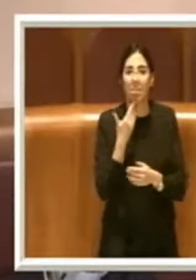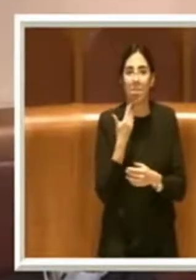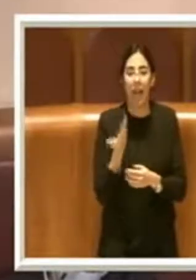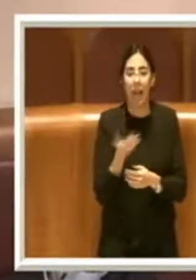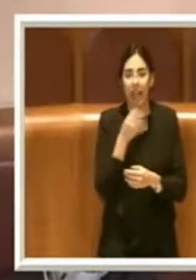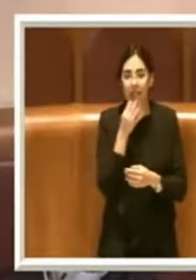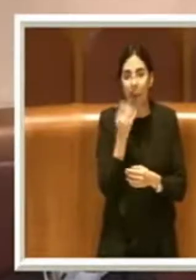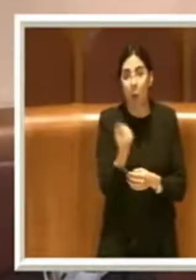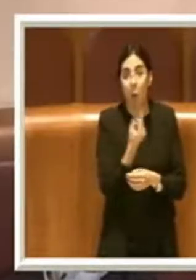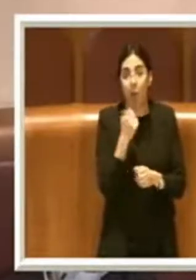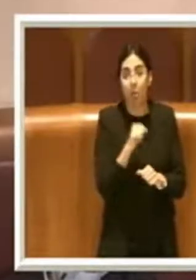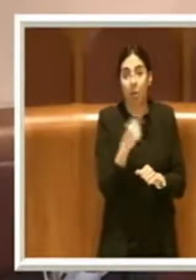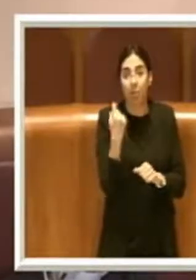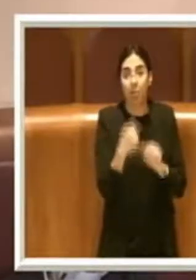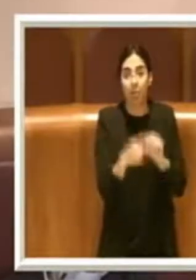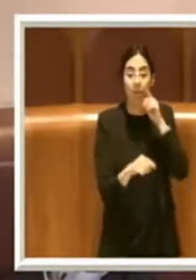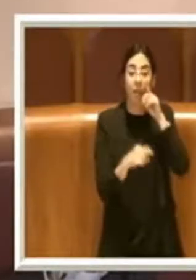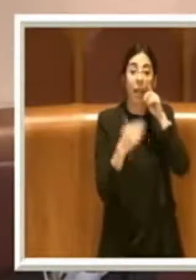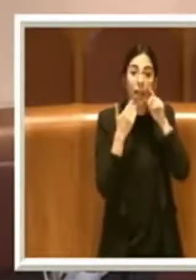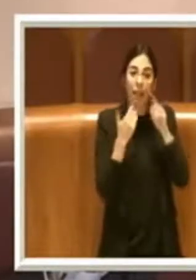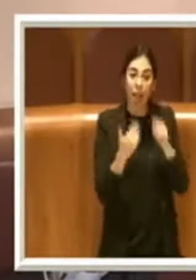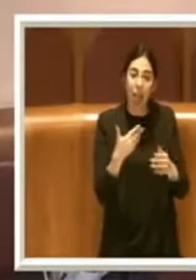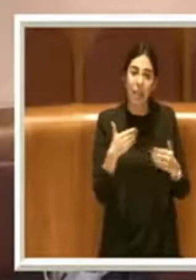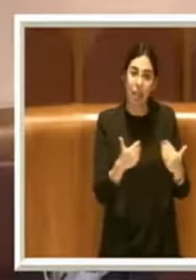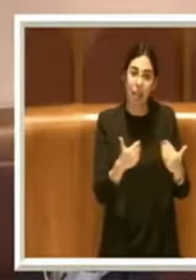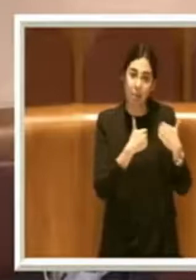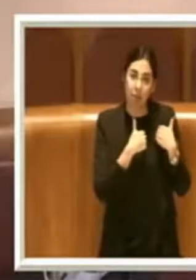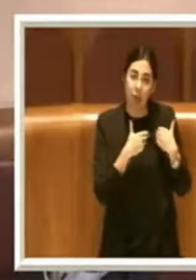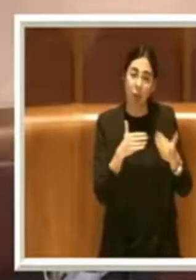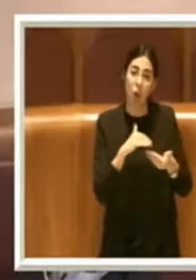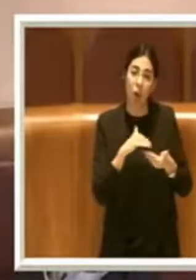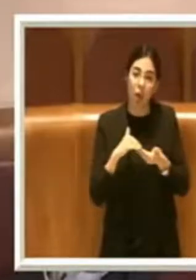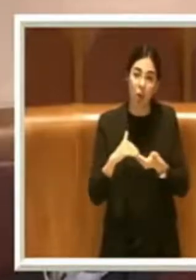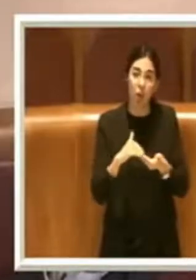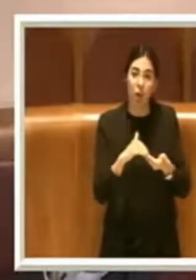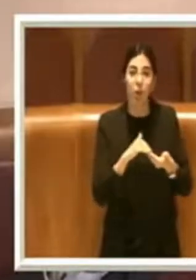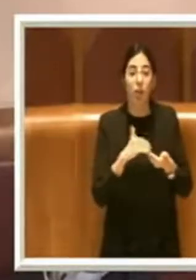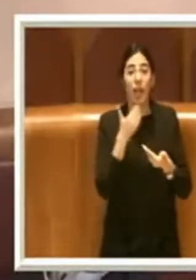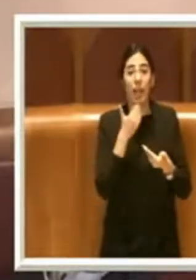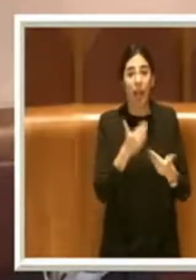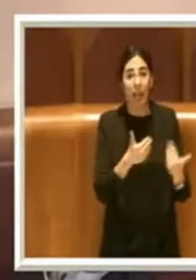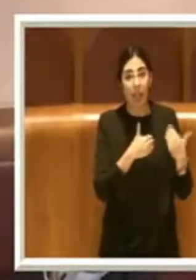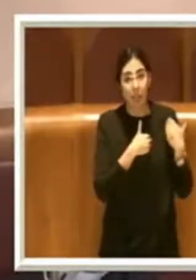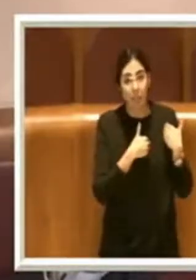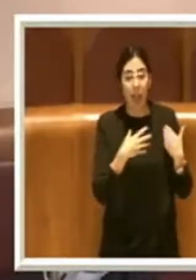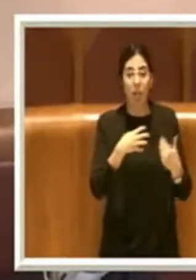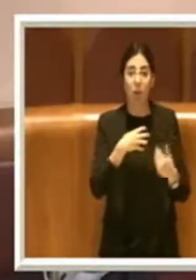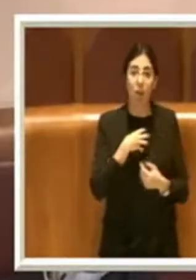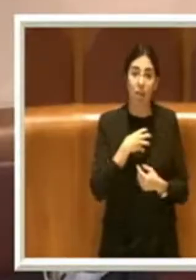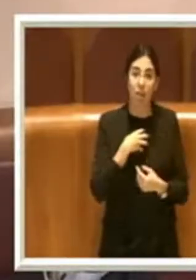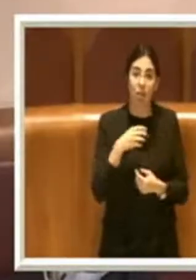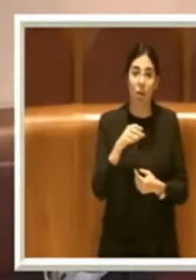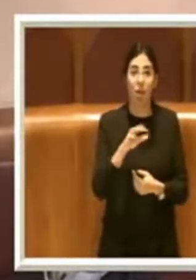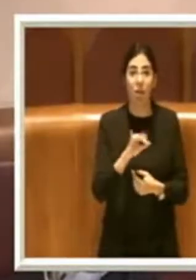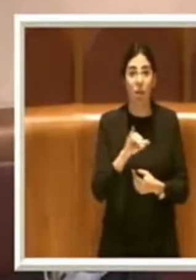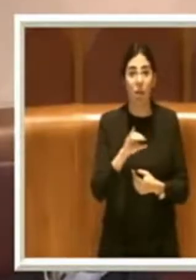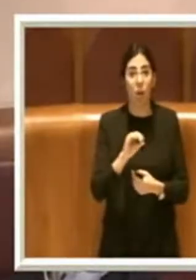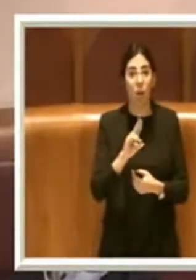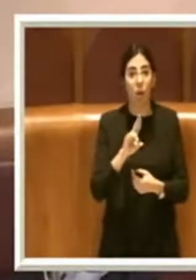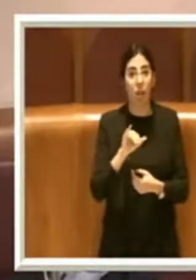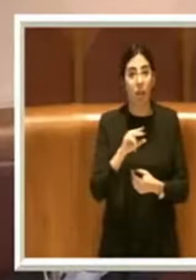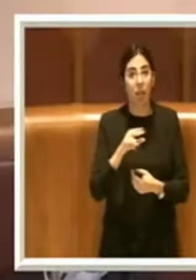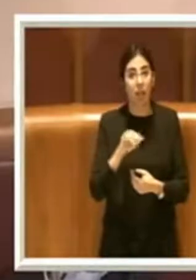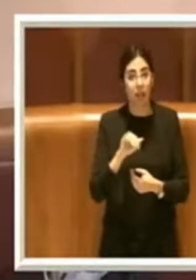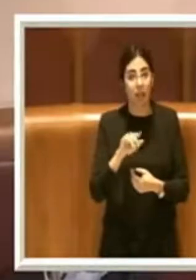fare. Grazie all'impegno delle associazioni e dell'assessore Fiorini, ovviamente anche